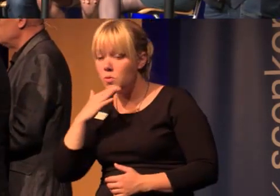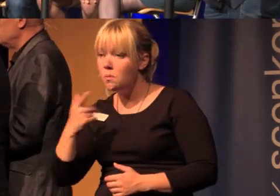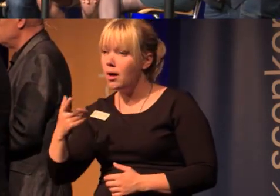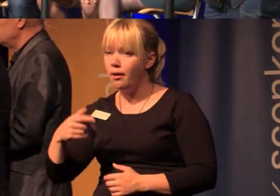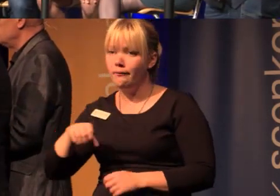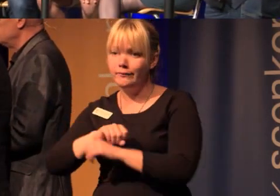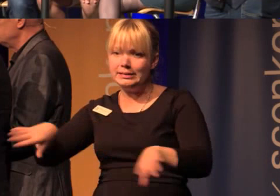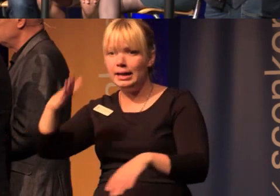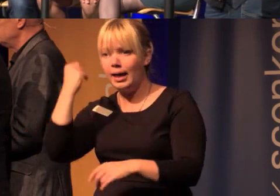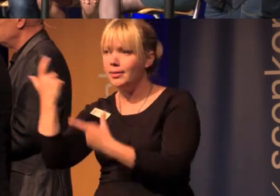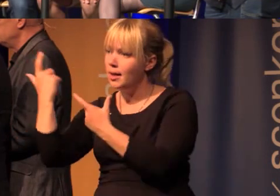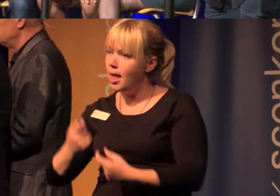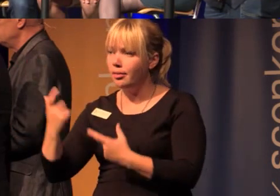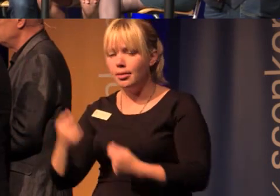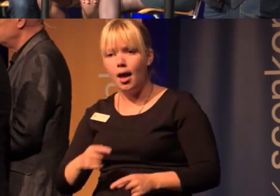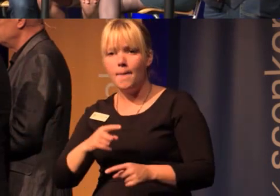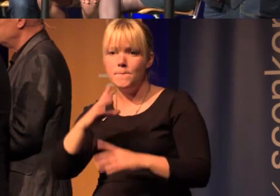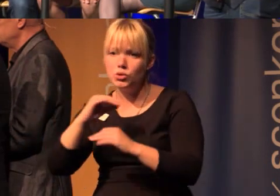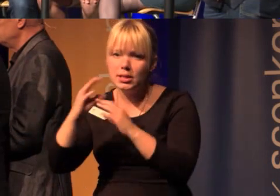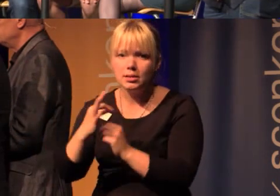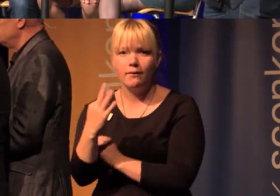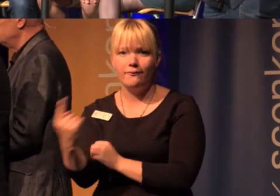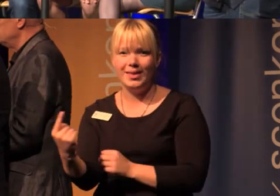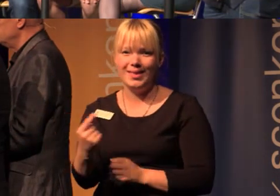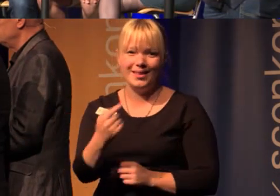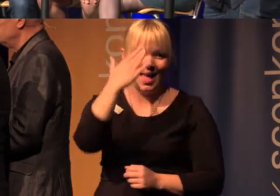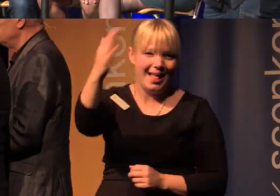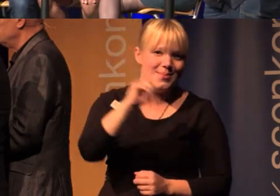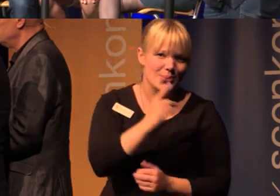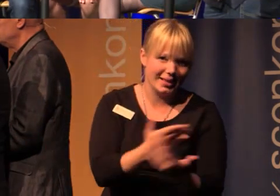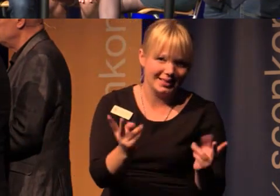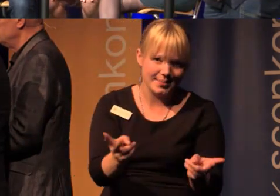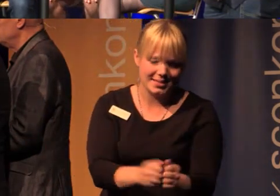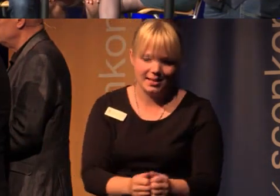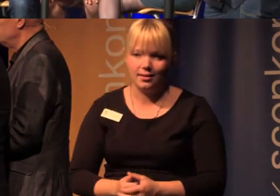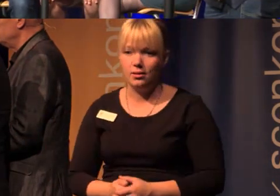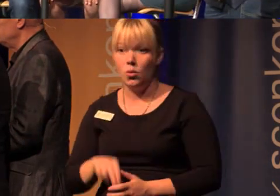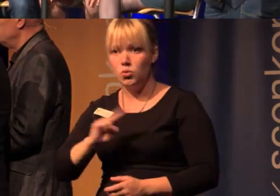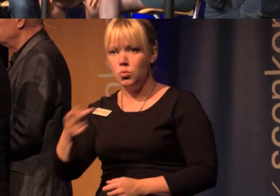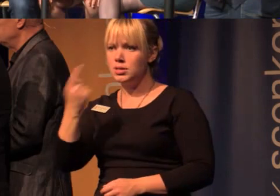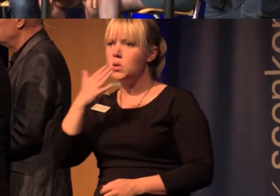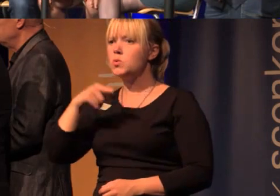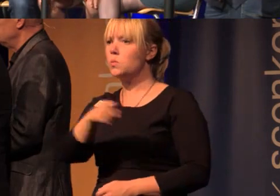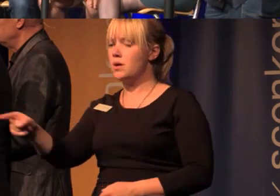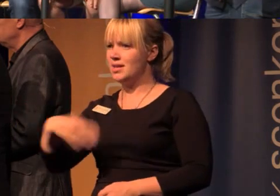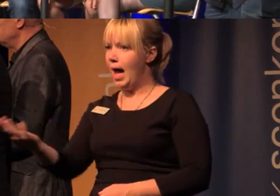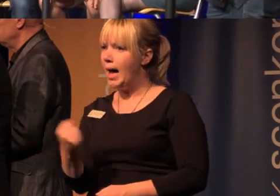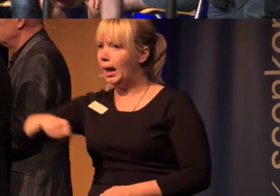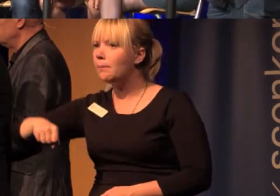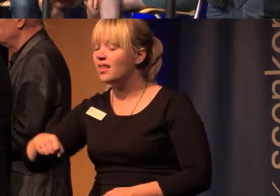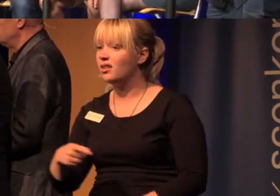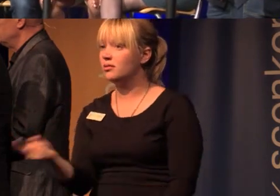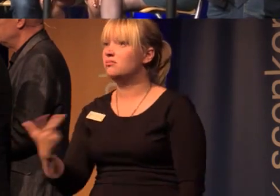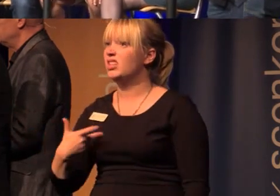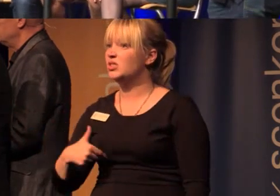musik, även att ladda upp olika filer och så vidare. Och just när hundratusentals ungdomar kriminaliseras utan att själva veta om att de begår brott, då vet man